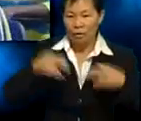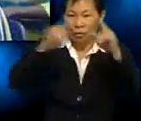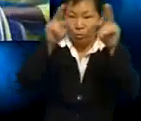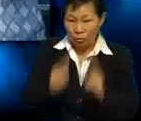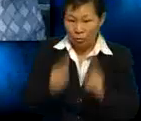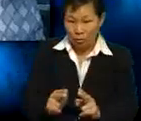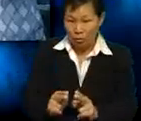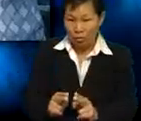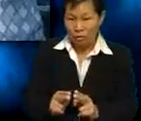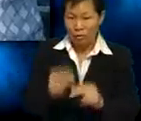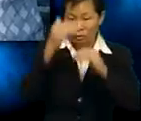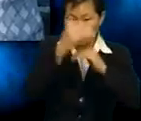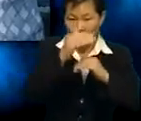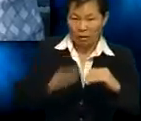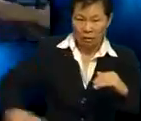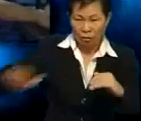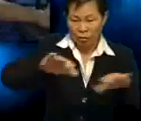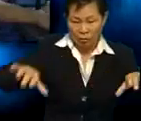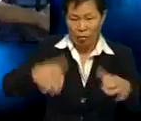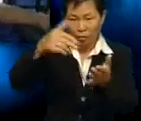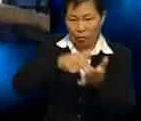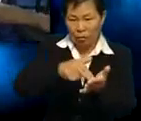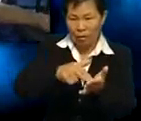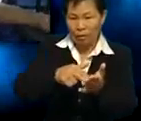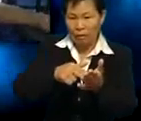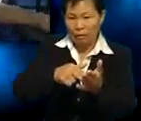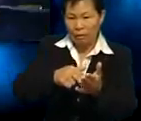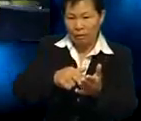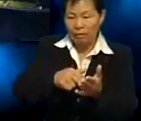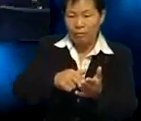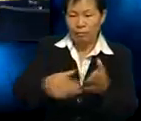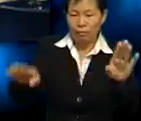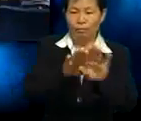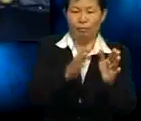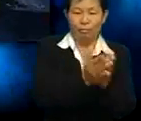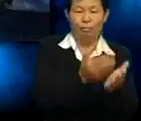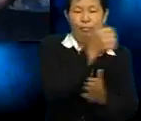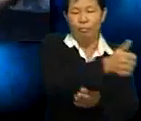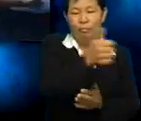ujian setakat mana kamu buat ulang kaji. Semua tutup buku masing-masing.